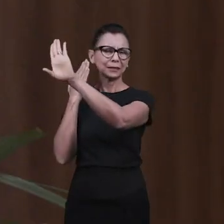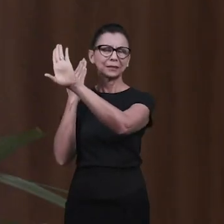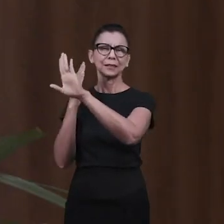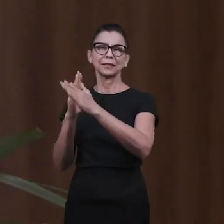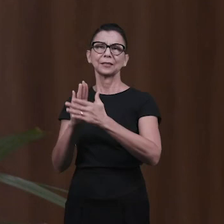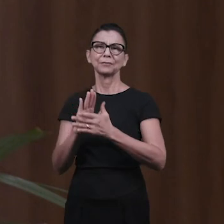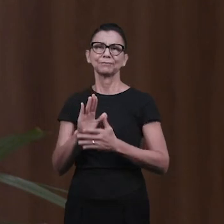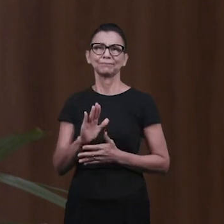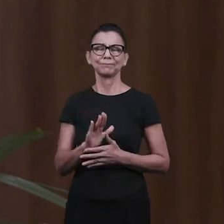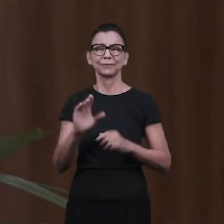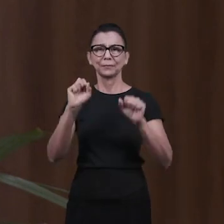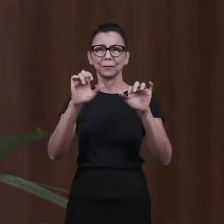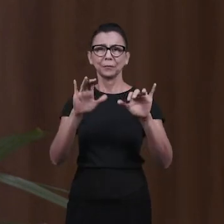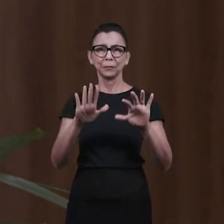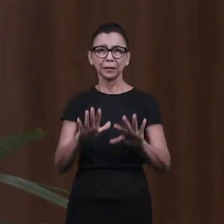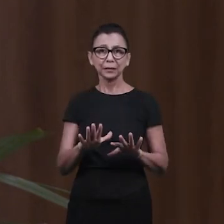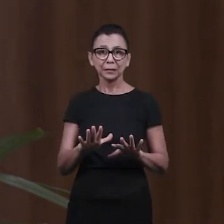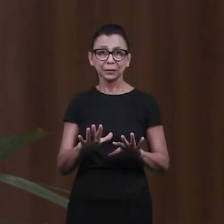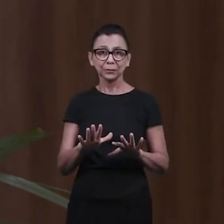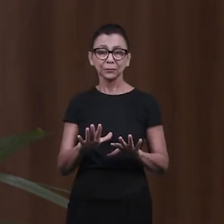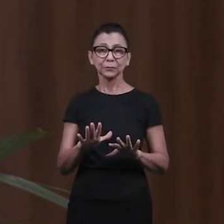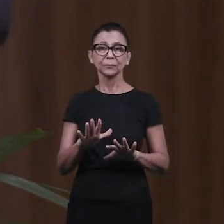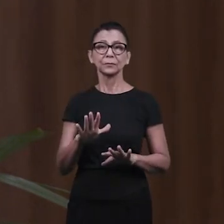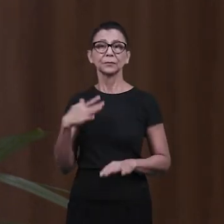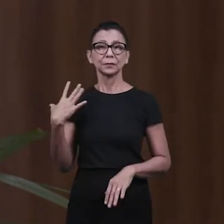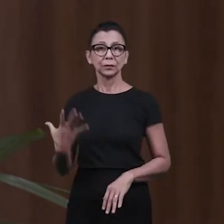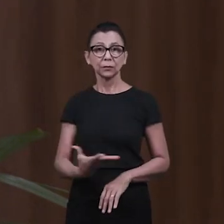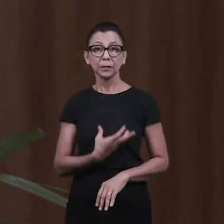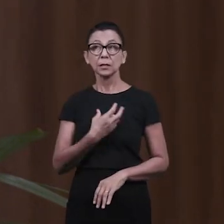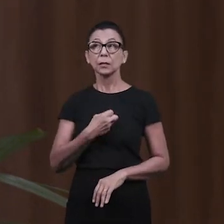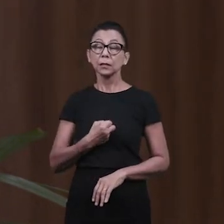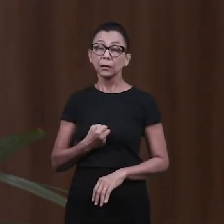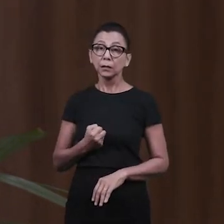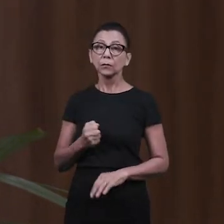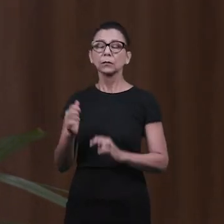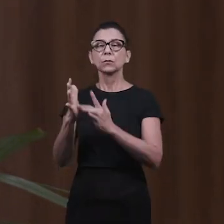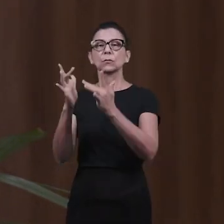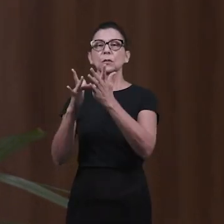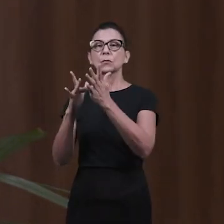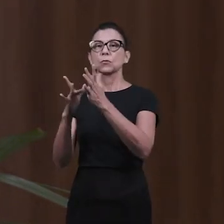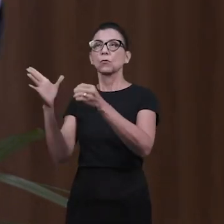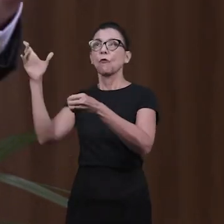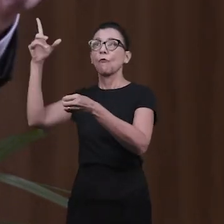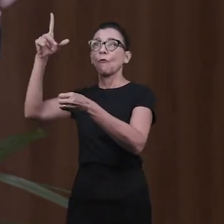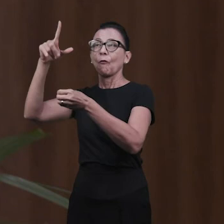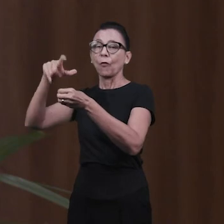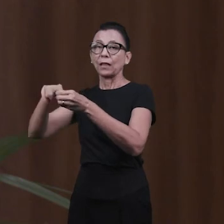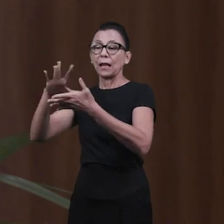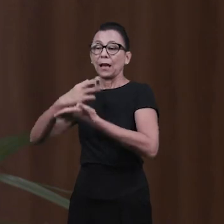Et après le retour de Jésus, quand l'Église sera enlevée, il n'y aura